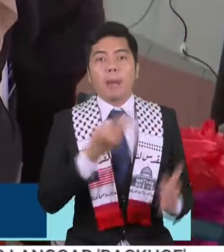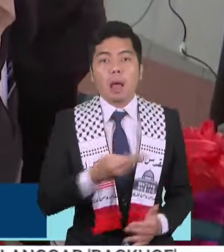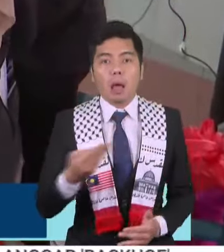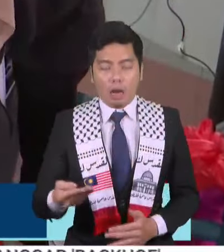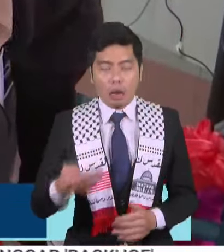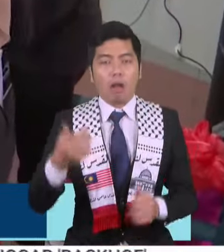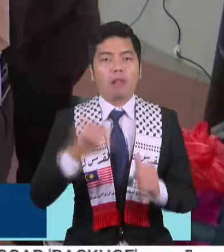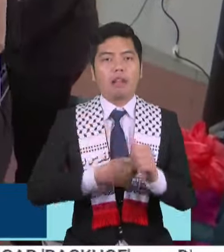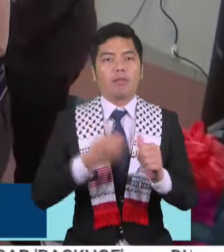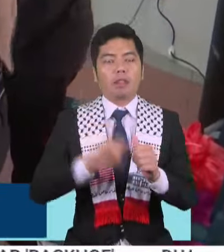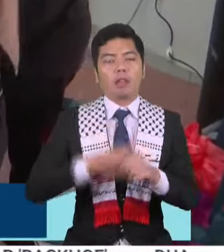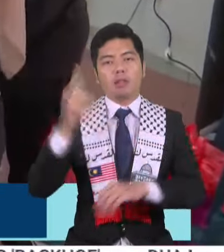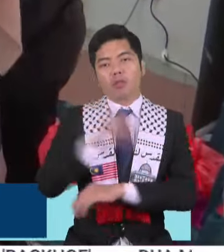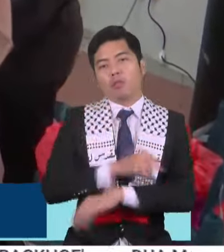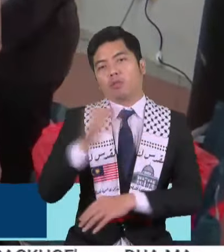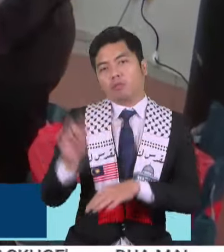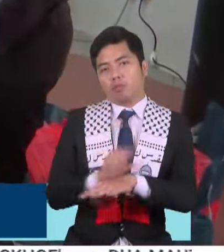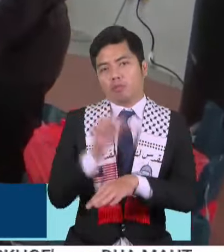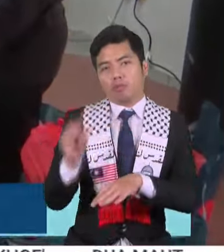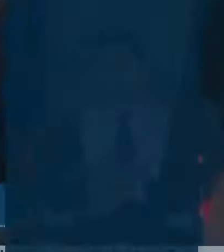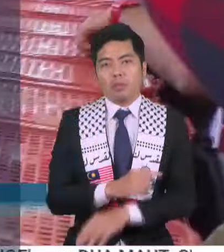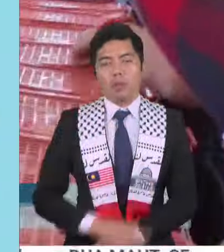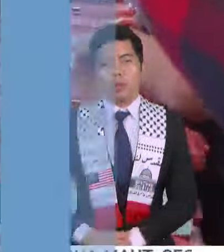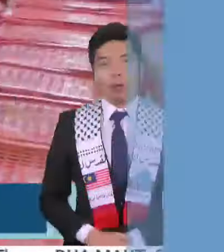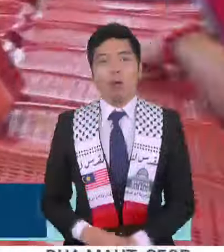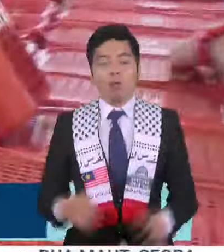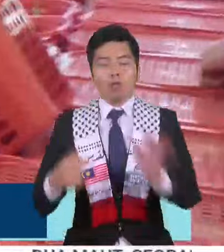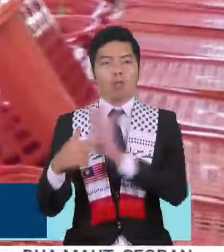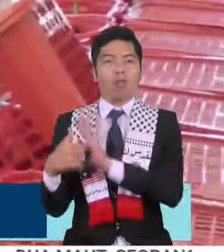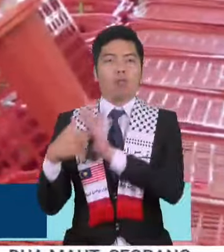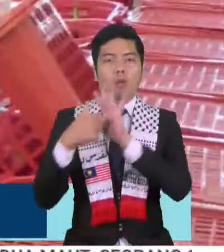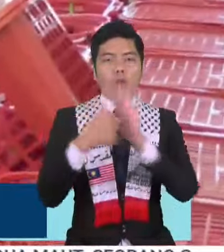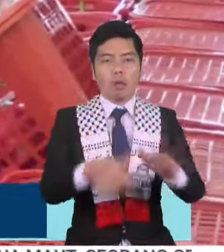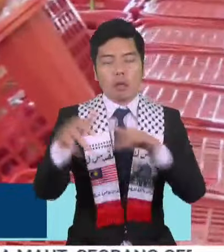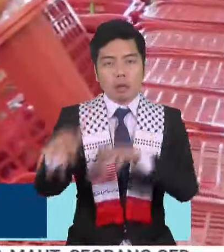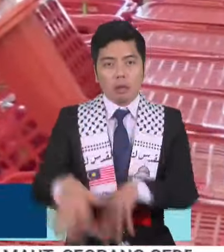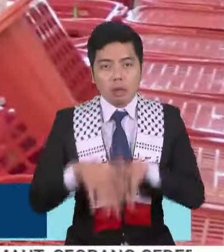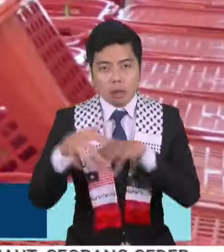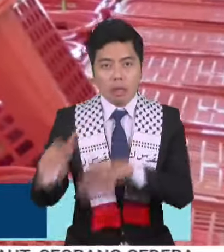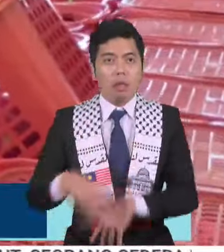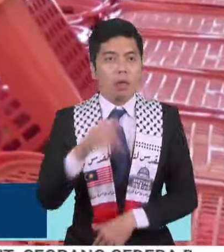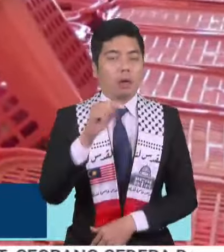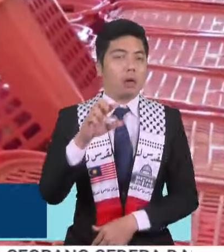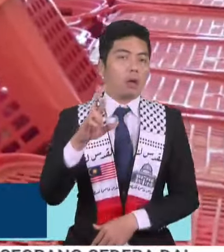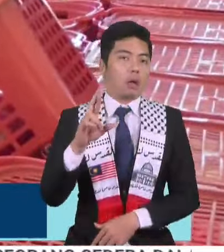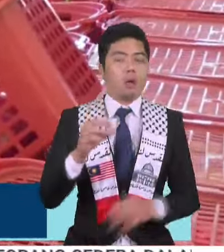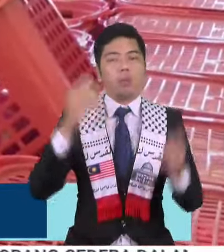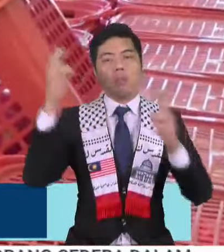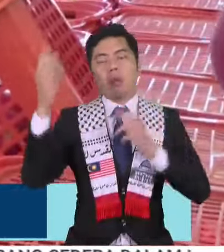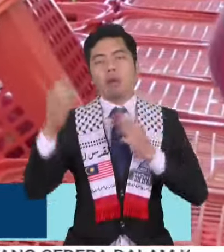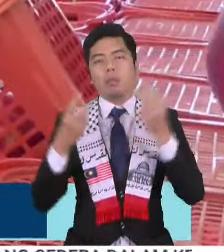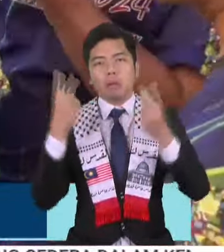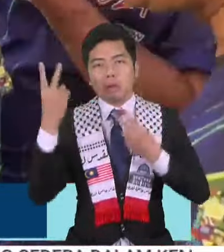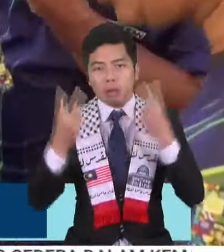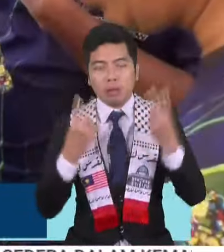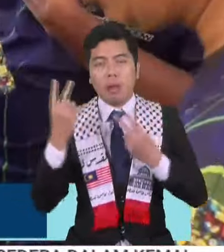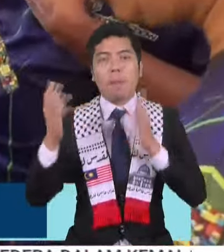barangan keperluan harian. Pameran Pertanian, Hortikultur dan Agro Pelancongan Malaysia